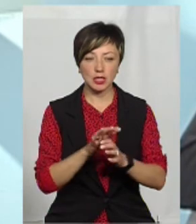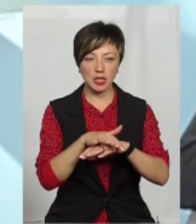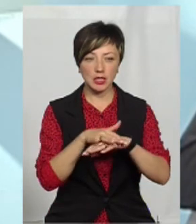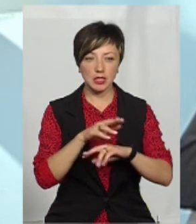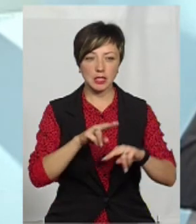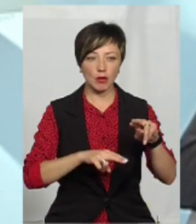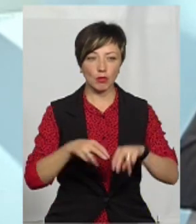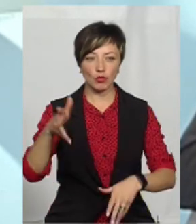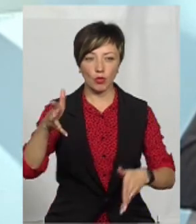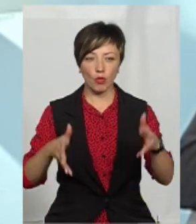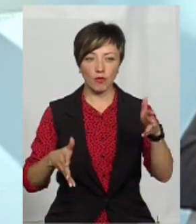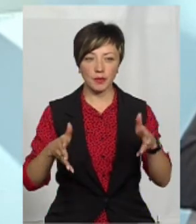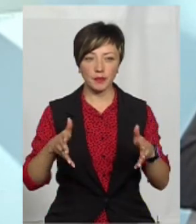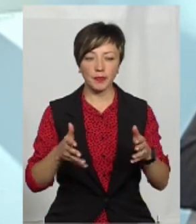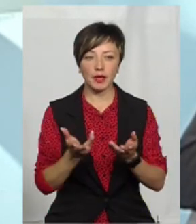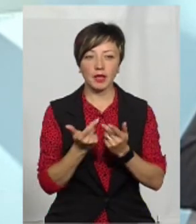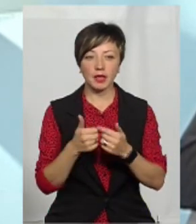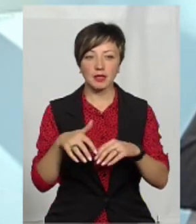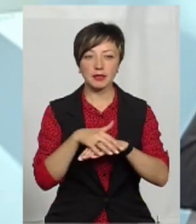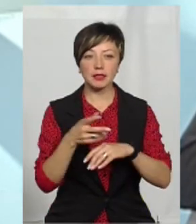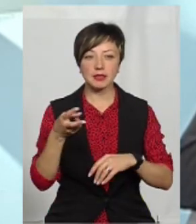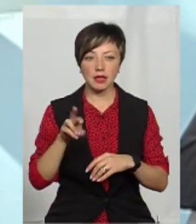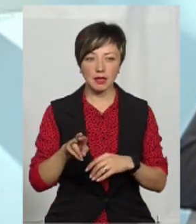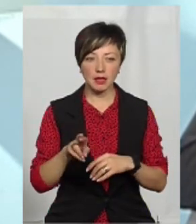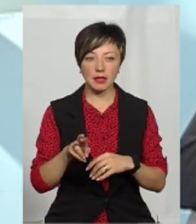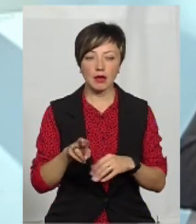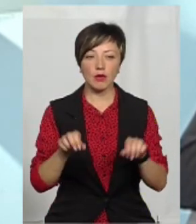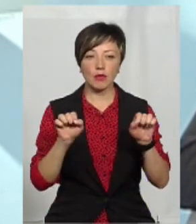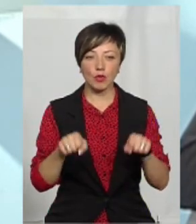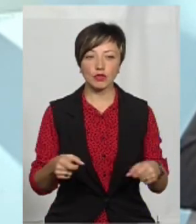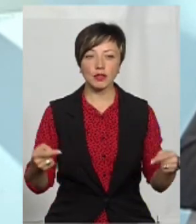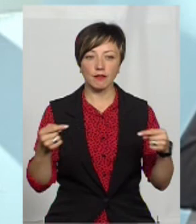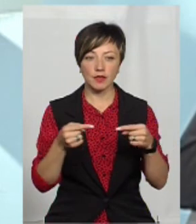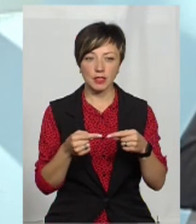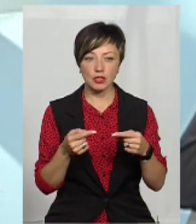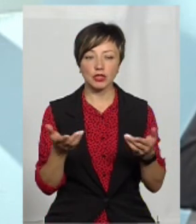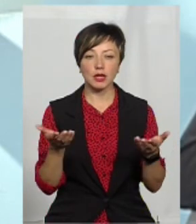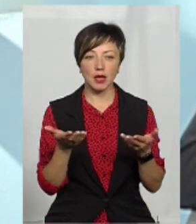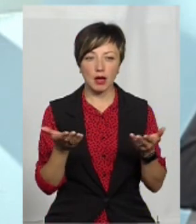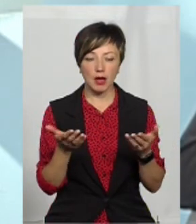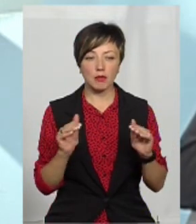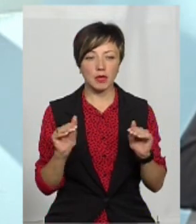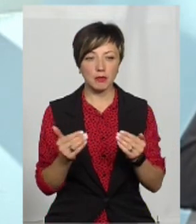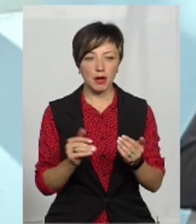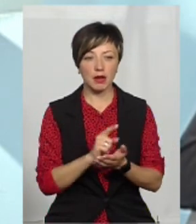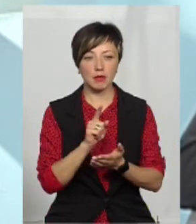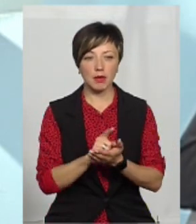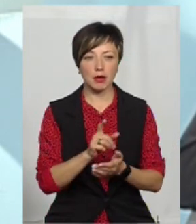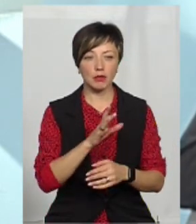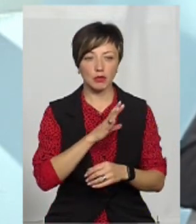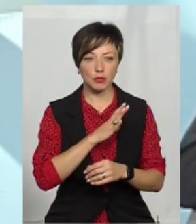щільність забудови, кількість населення можна порахувати, можна визначити, яка мінімальна має